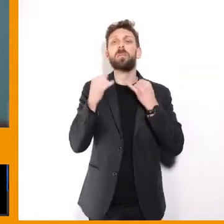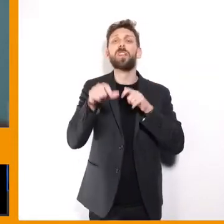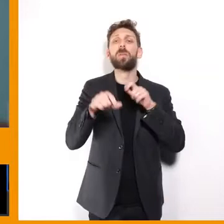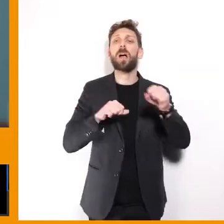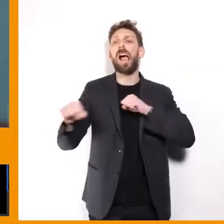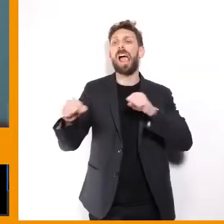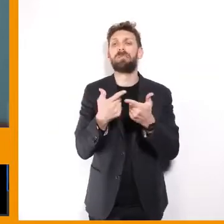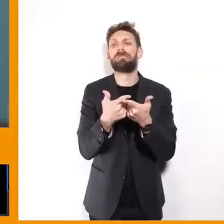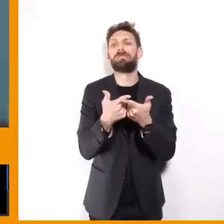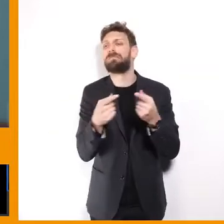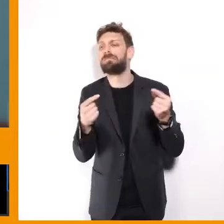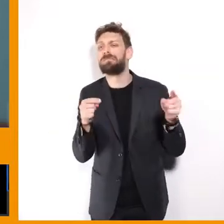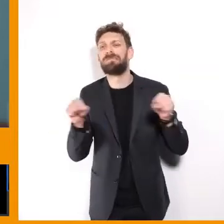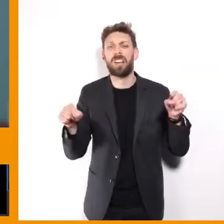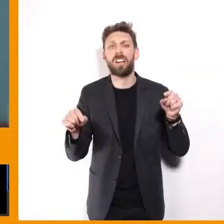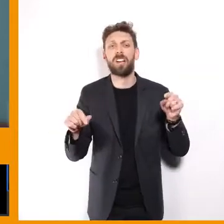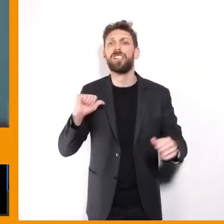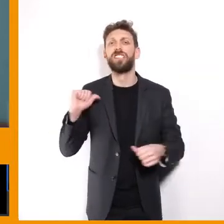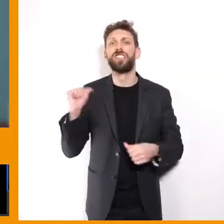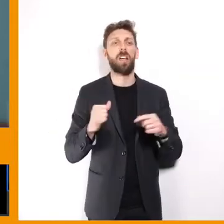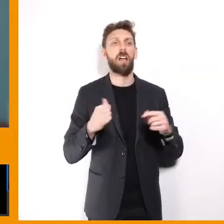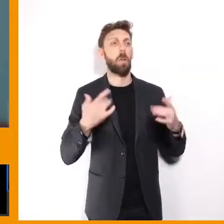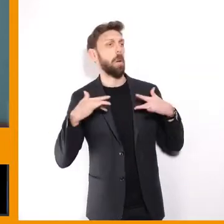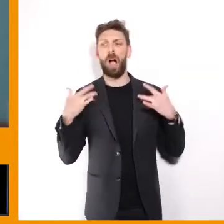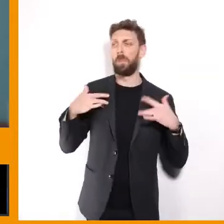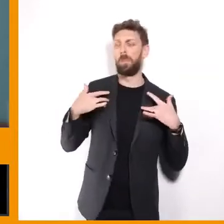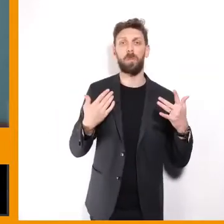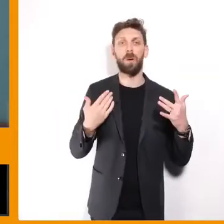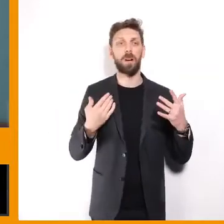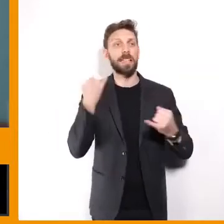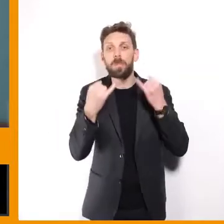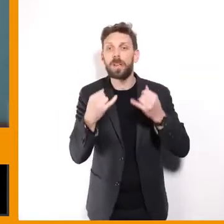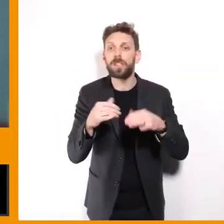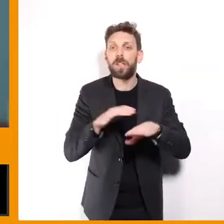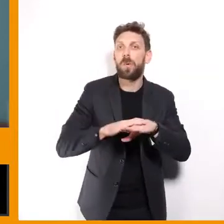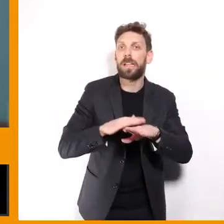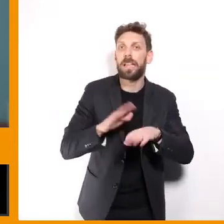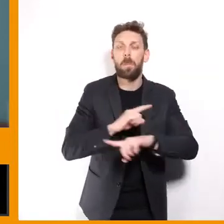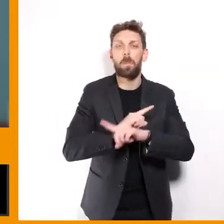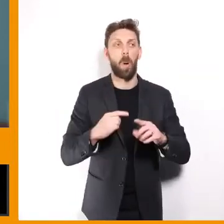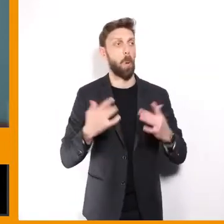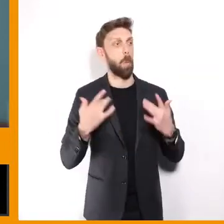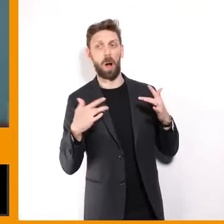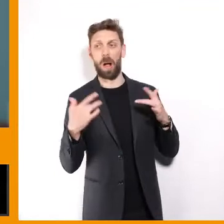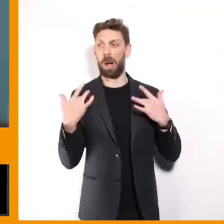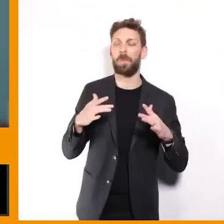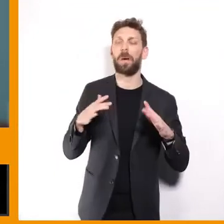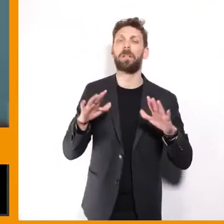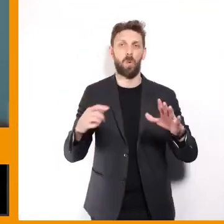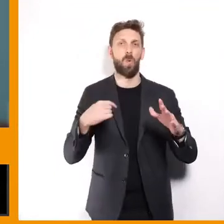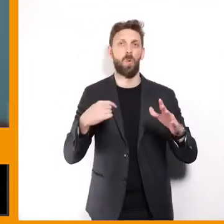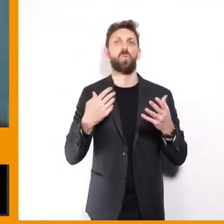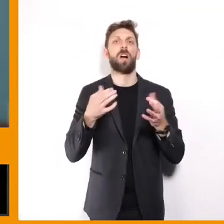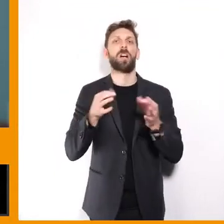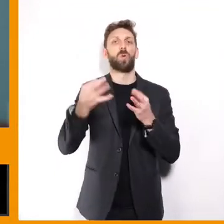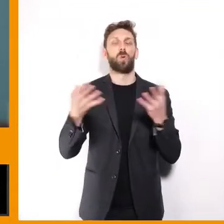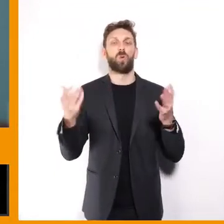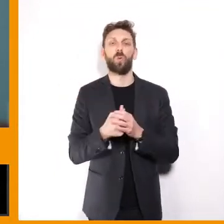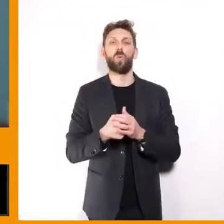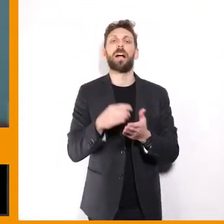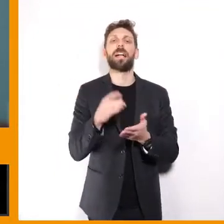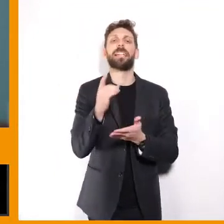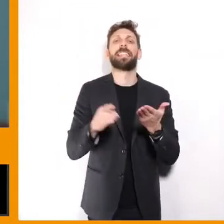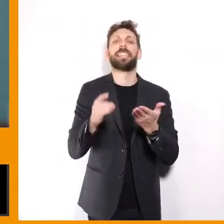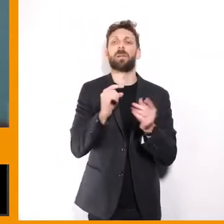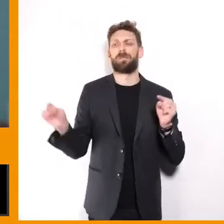et finalement personne n'est responsable si ça ne marche pas. Donc moi ce que je veux, c'est que les départements deviennent pleinement responsables et qu'ils deviennent